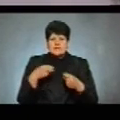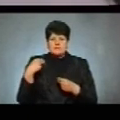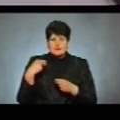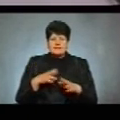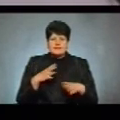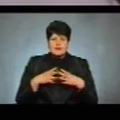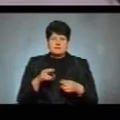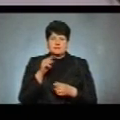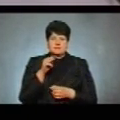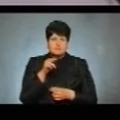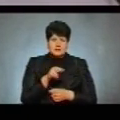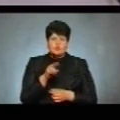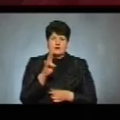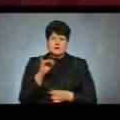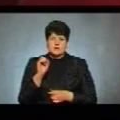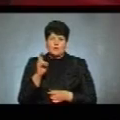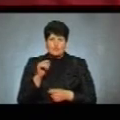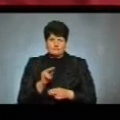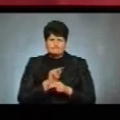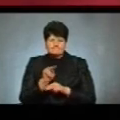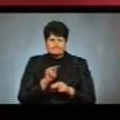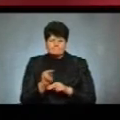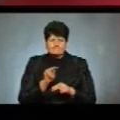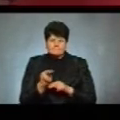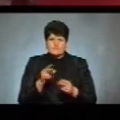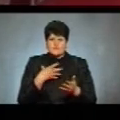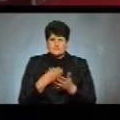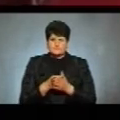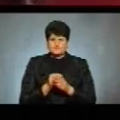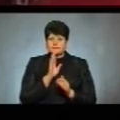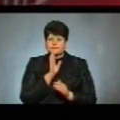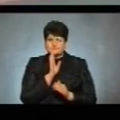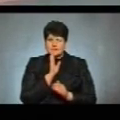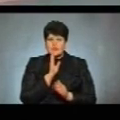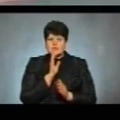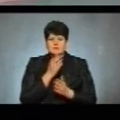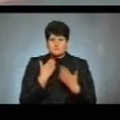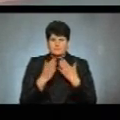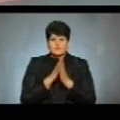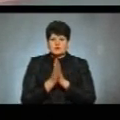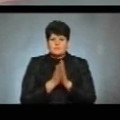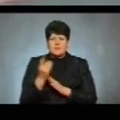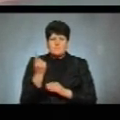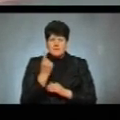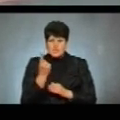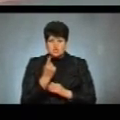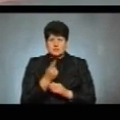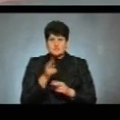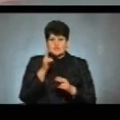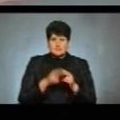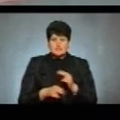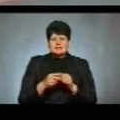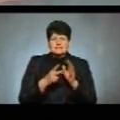команди Петро Ніколюк дає настанови своїм підопічним. Спілкуються вони жестами. Перша партія завершилася з